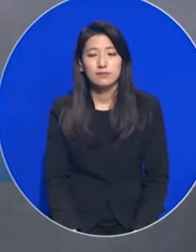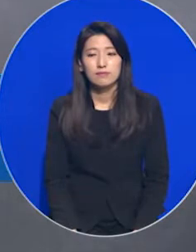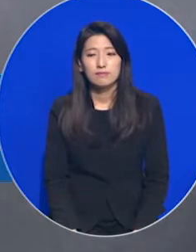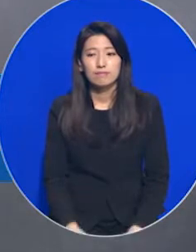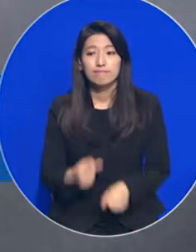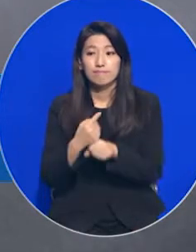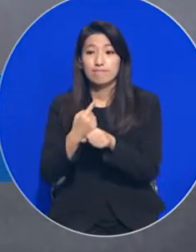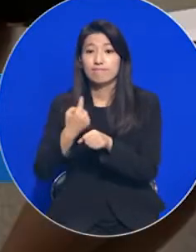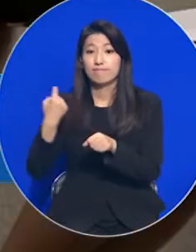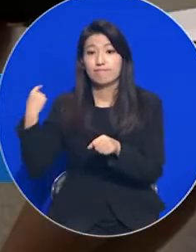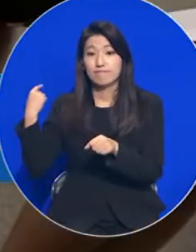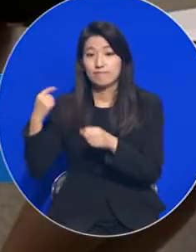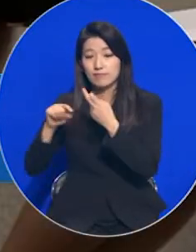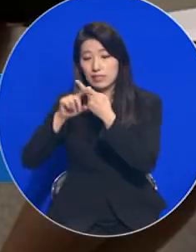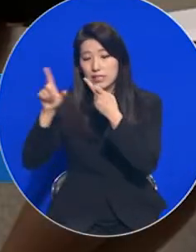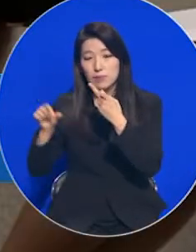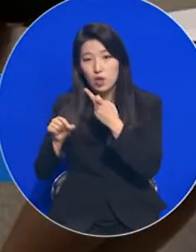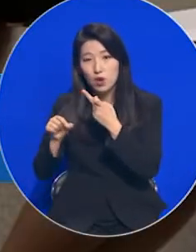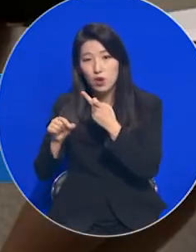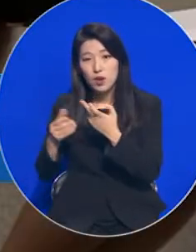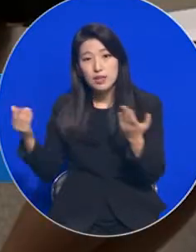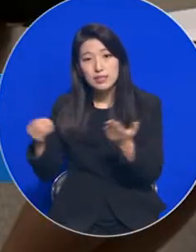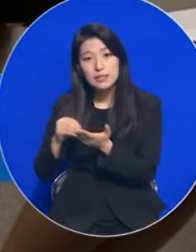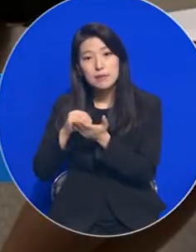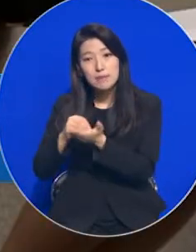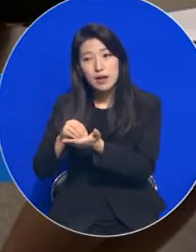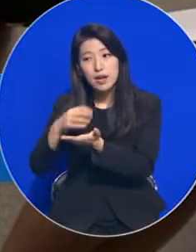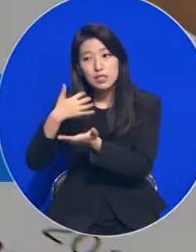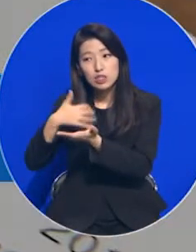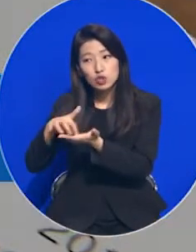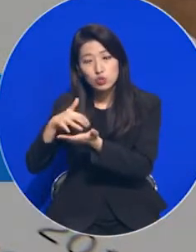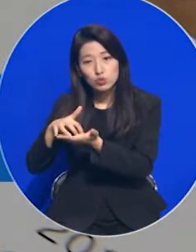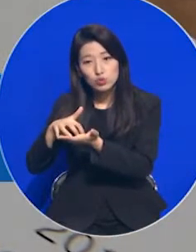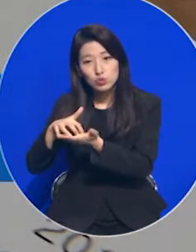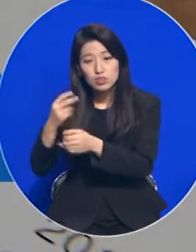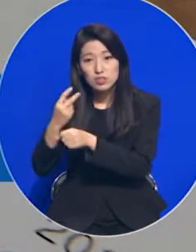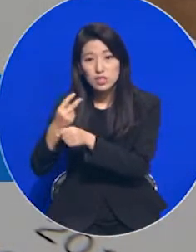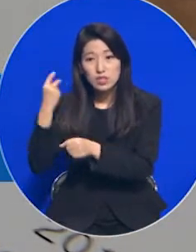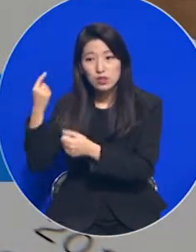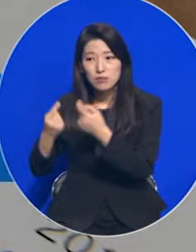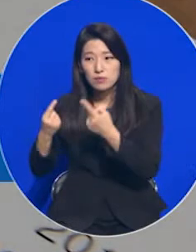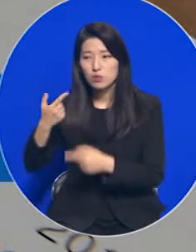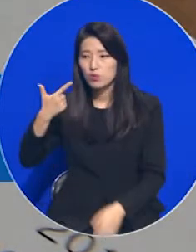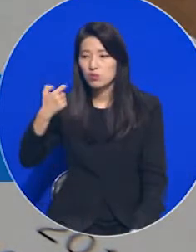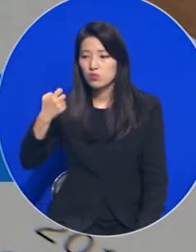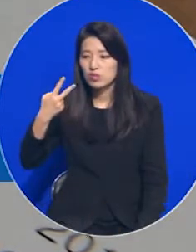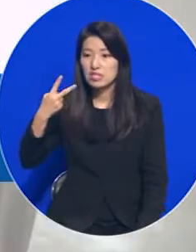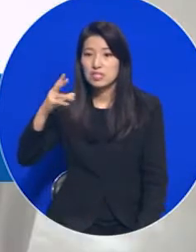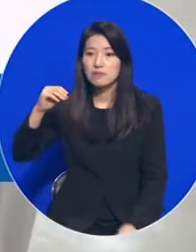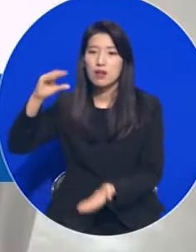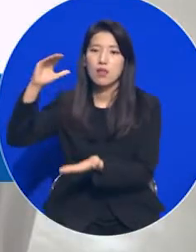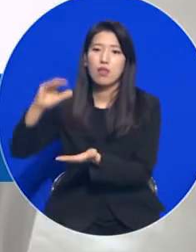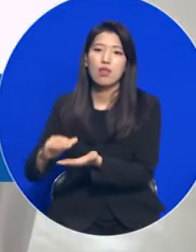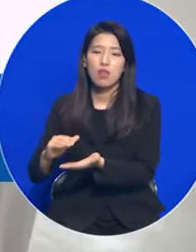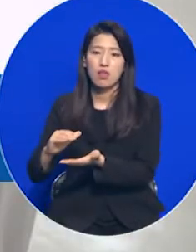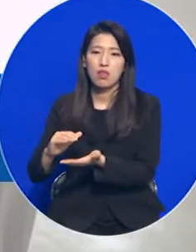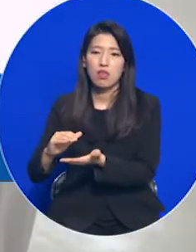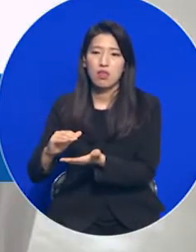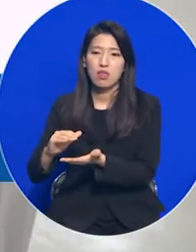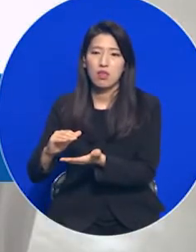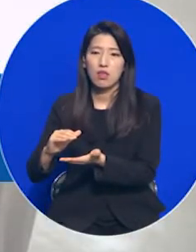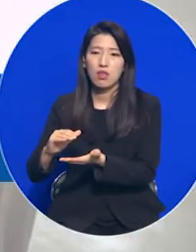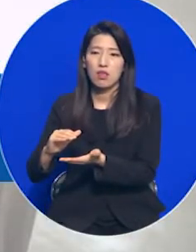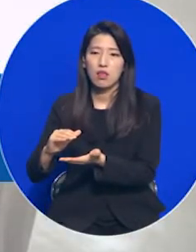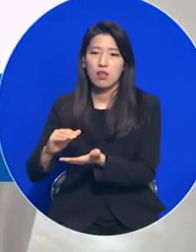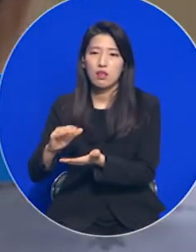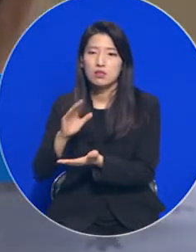지난해 12월 취업자 수는 전년 같은 기간보다 62만 8천 명 줄었습니다. 이는 11월 감소폭 27만 3천